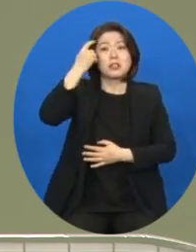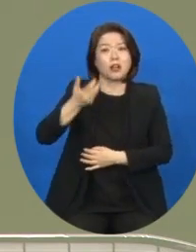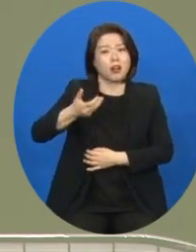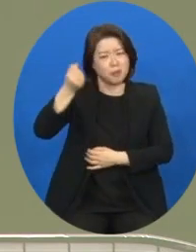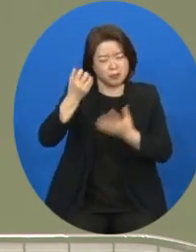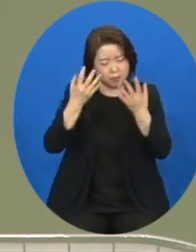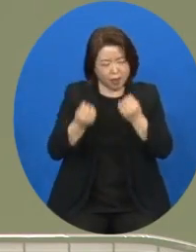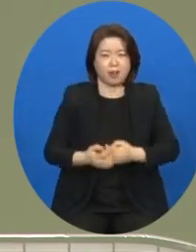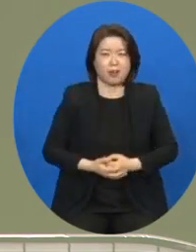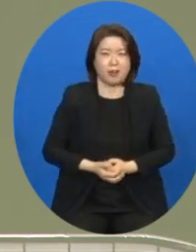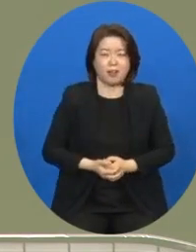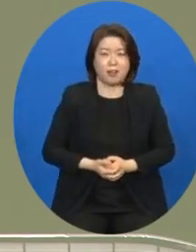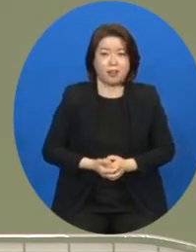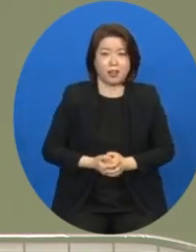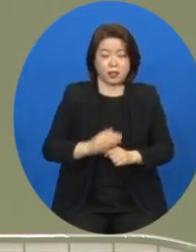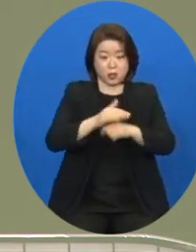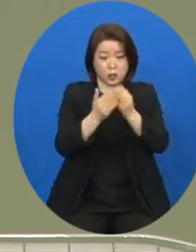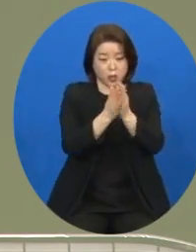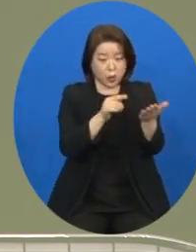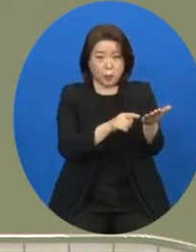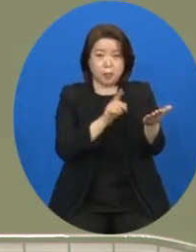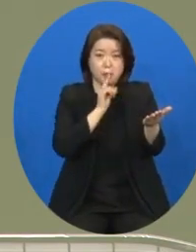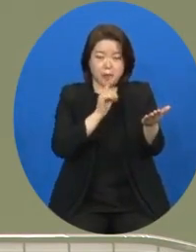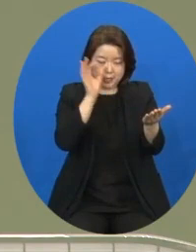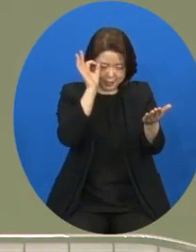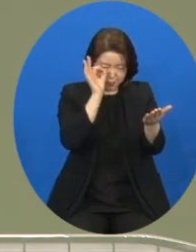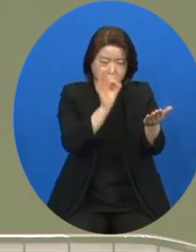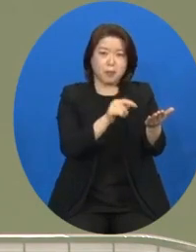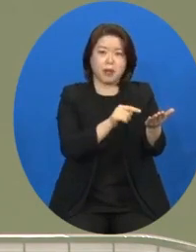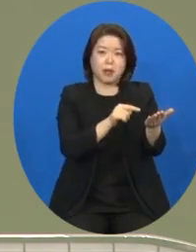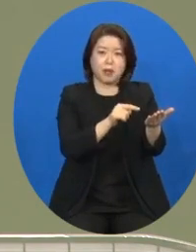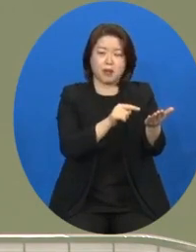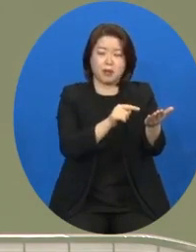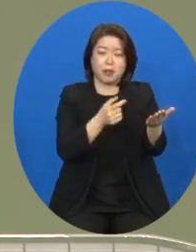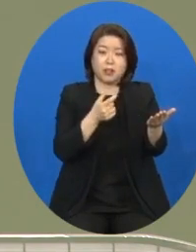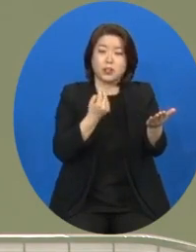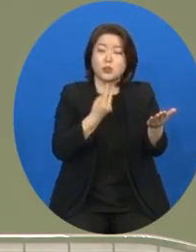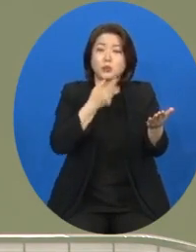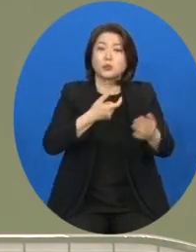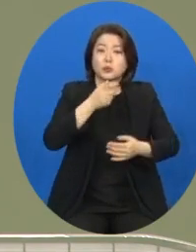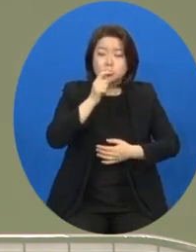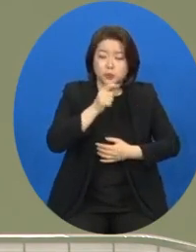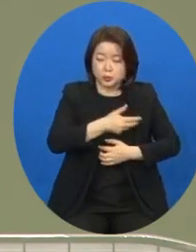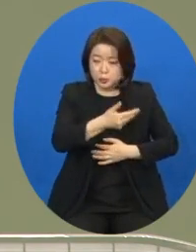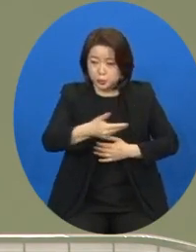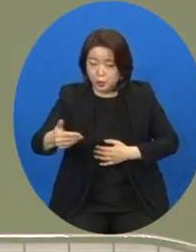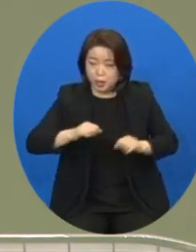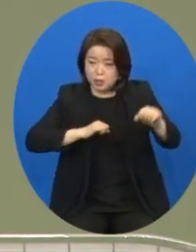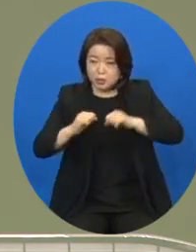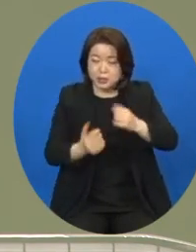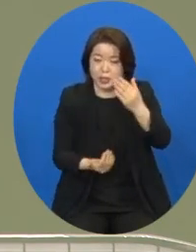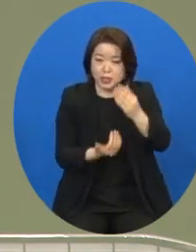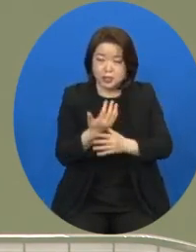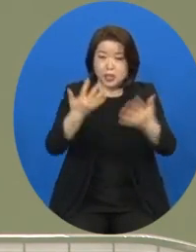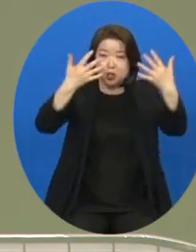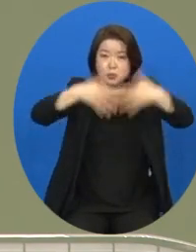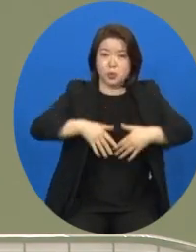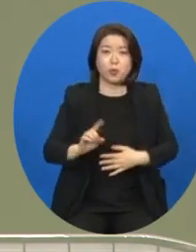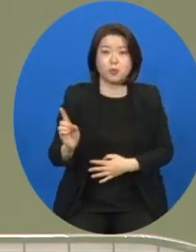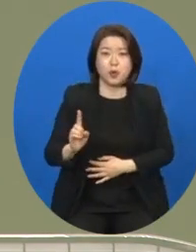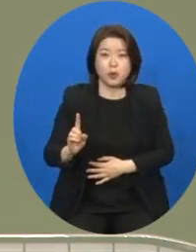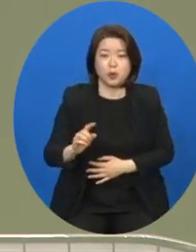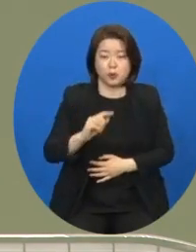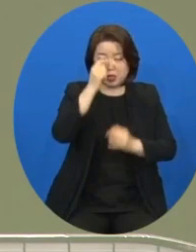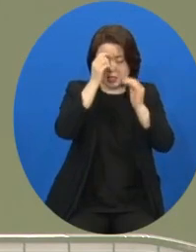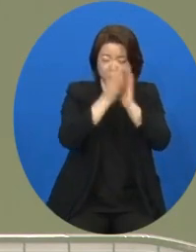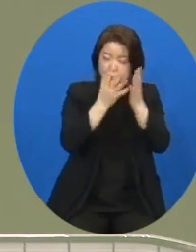근데 말씀을 잘 보세요. 생수의 강의 역사가 일어나는 사람의 조건이 무엇입니까? 기도를